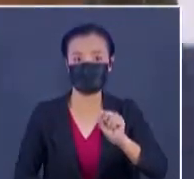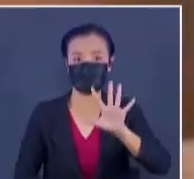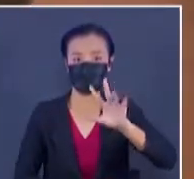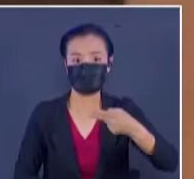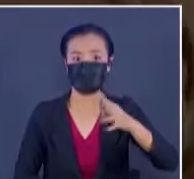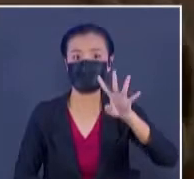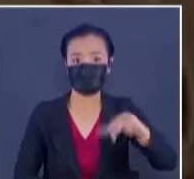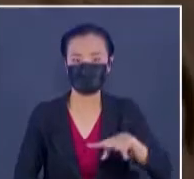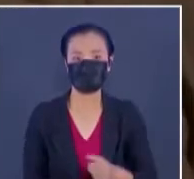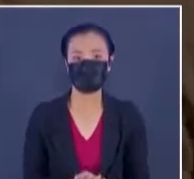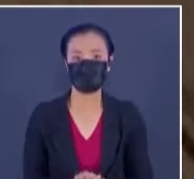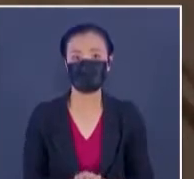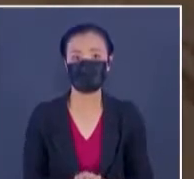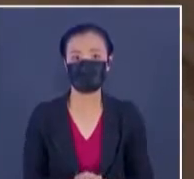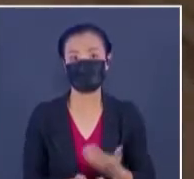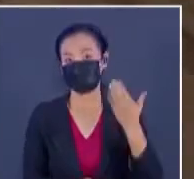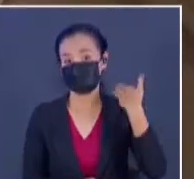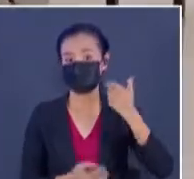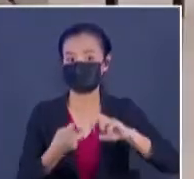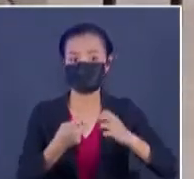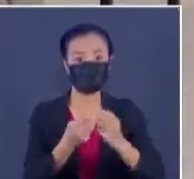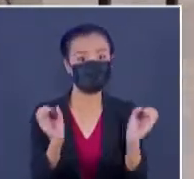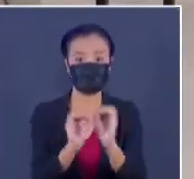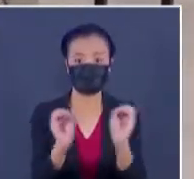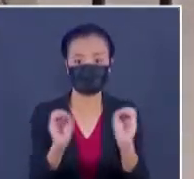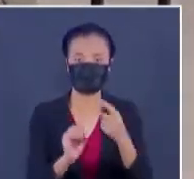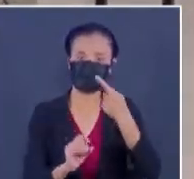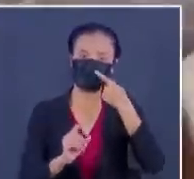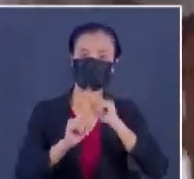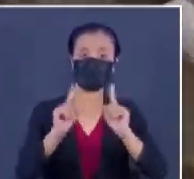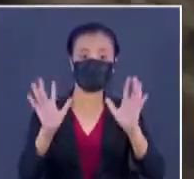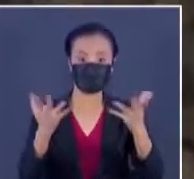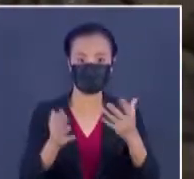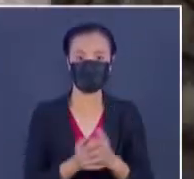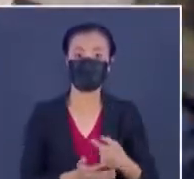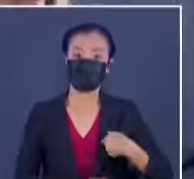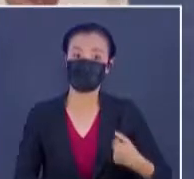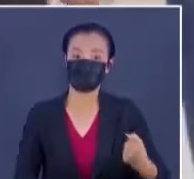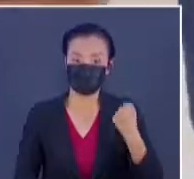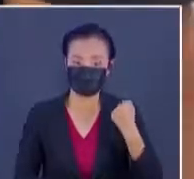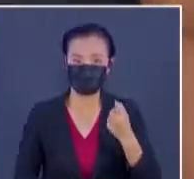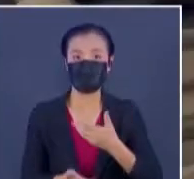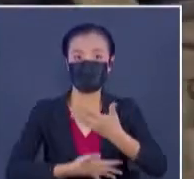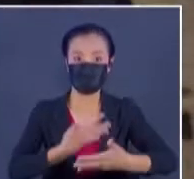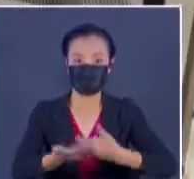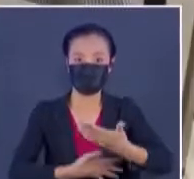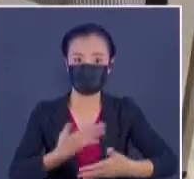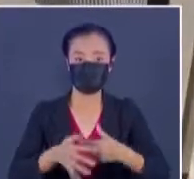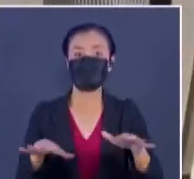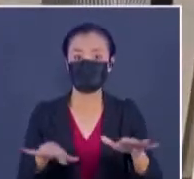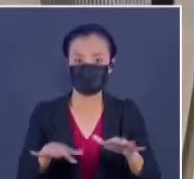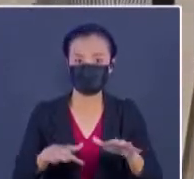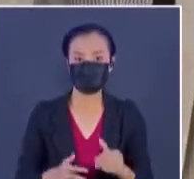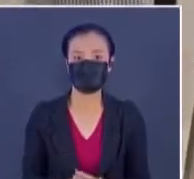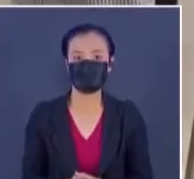954,000 บาทเพราะว่าก่อนหน้านี้ไม่เคยมีปัญหาเลยครับก็ไม่ได้เอะใจอะไรนะครับก็ยังคงมั่นใจก็ทำการซื้อขายค้าขายกันปกตินะ